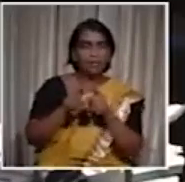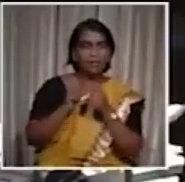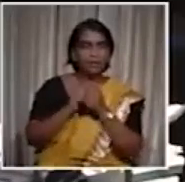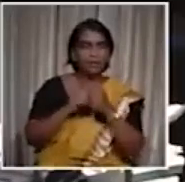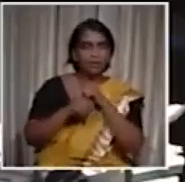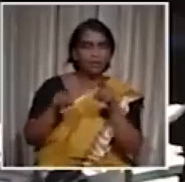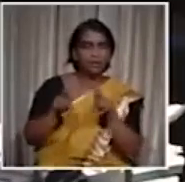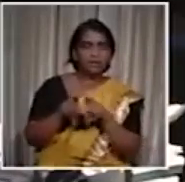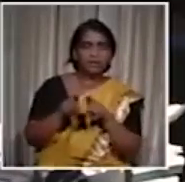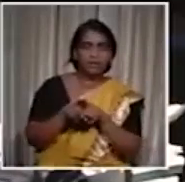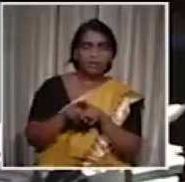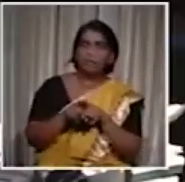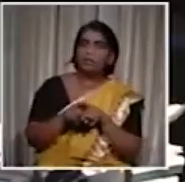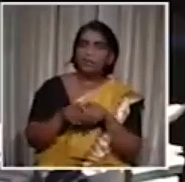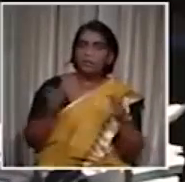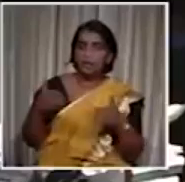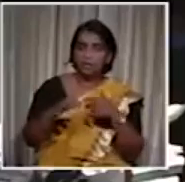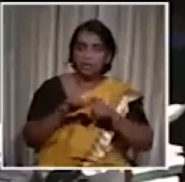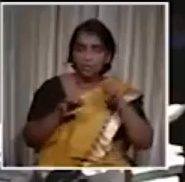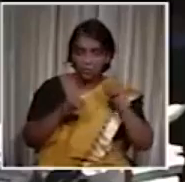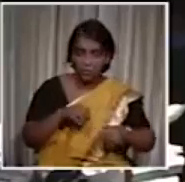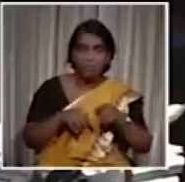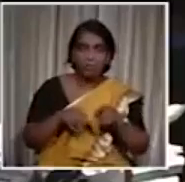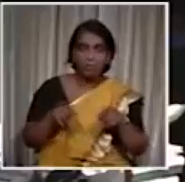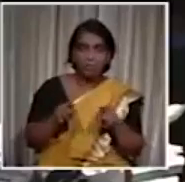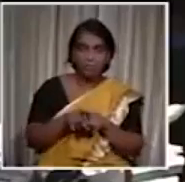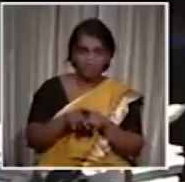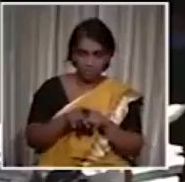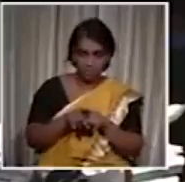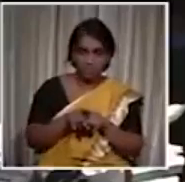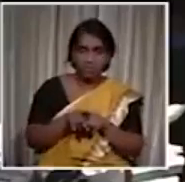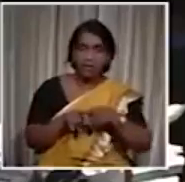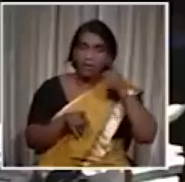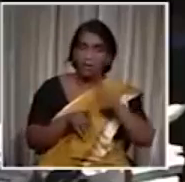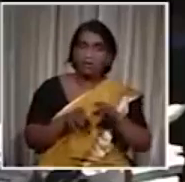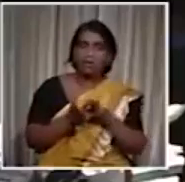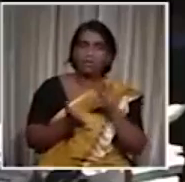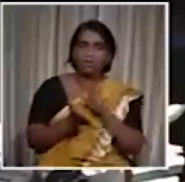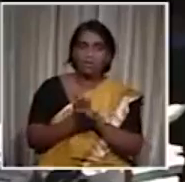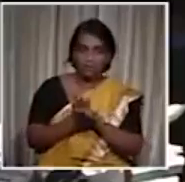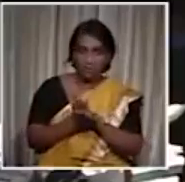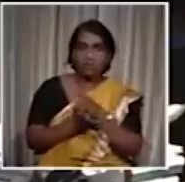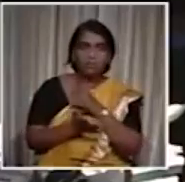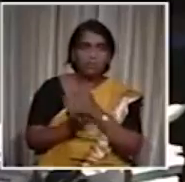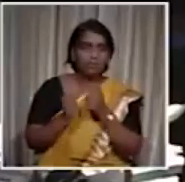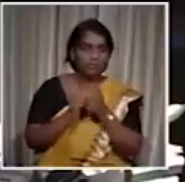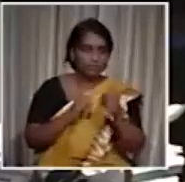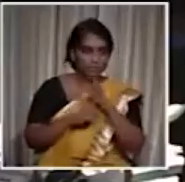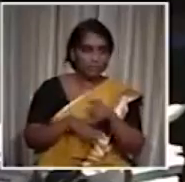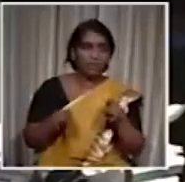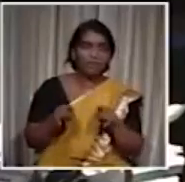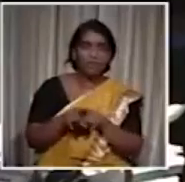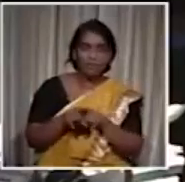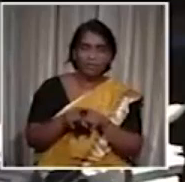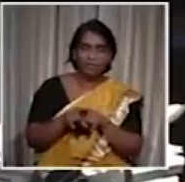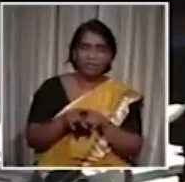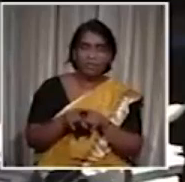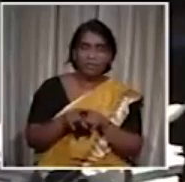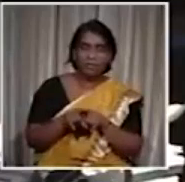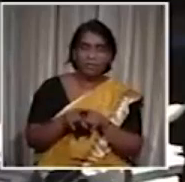වතාවට කැබිනට් මණ්ඩලය අනුමත කරපු කැබිනට් තීන්දුව අවලංගු කිරීම සඳහා කැබිනට් පත්‍රිකාවක් දැම්මා රනිල් වික්‍රමසිංහ